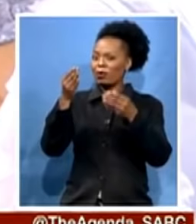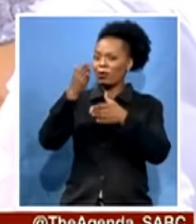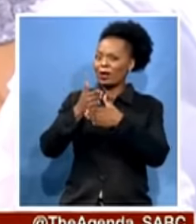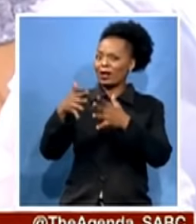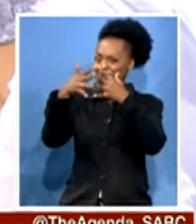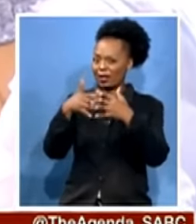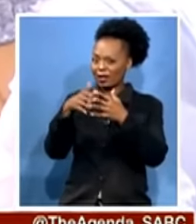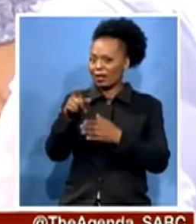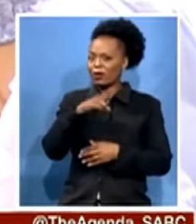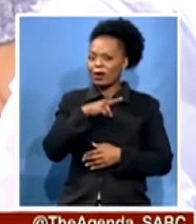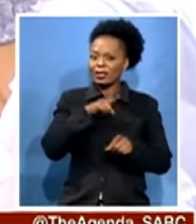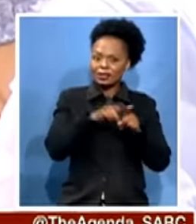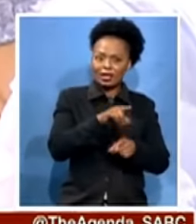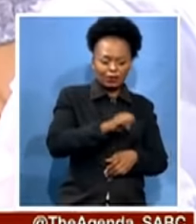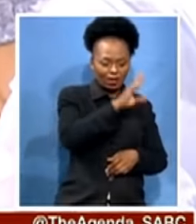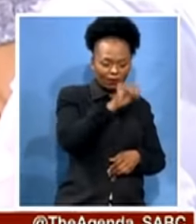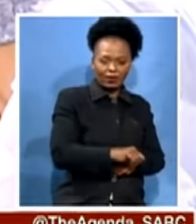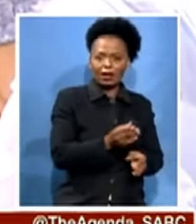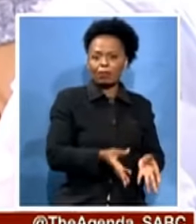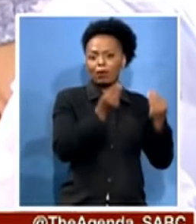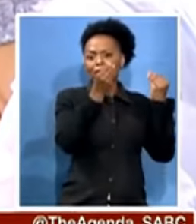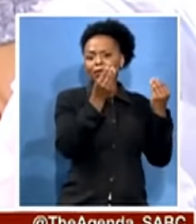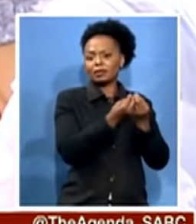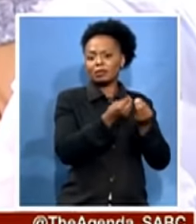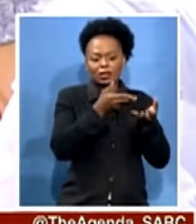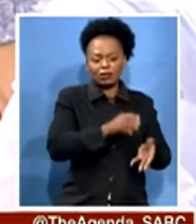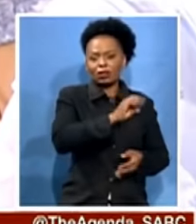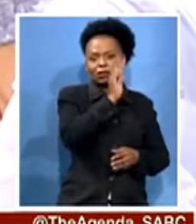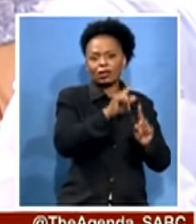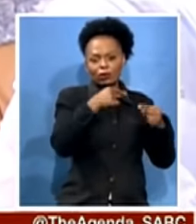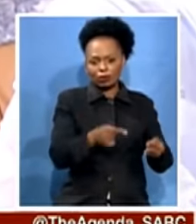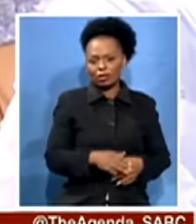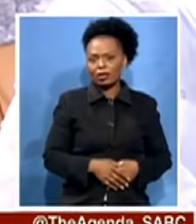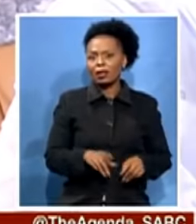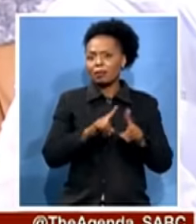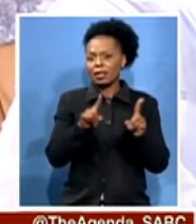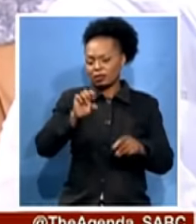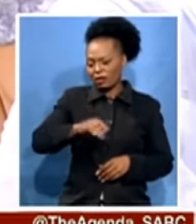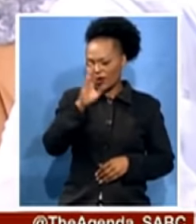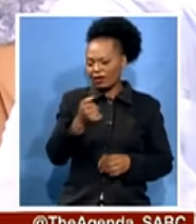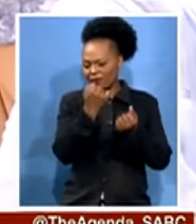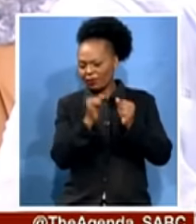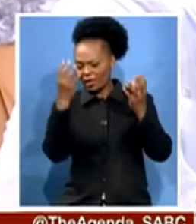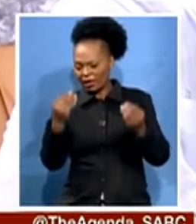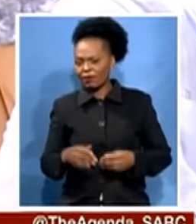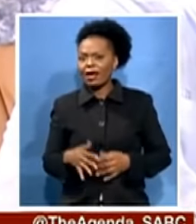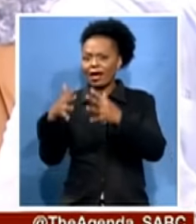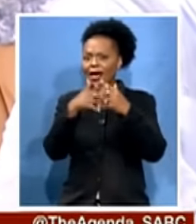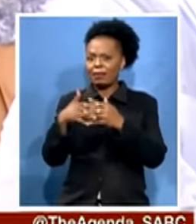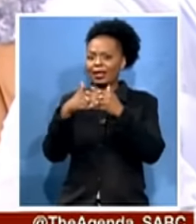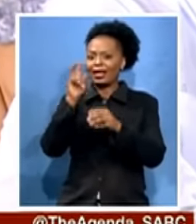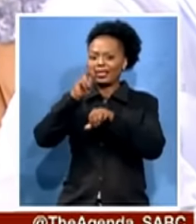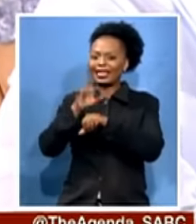ngabe sekulungile e-South Africa kuthi uma usushadile unabo ubuzwe. E-America kuthiwa hlala 3 years. Qinisela ke gogo